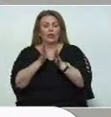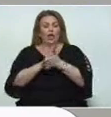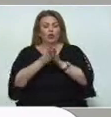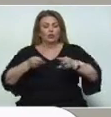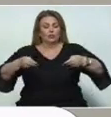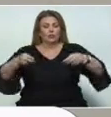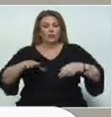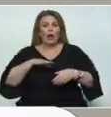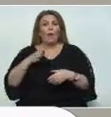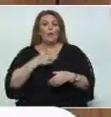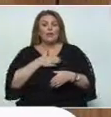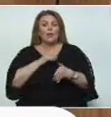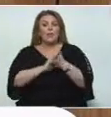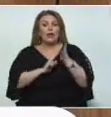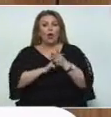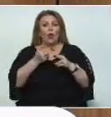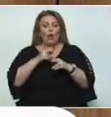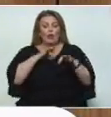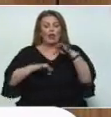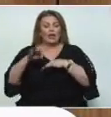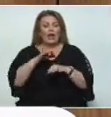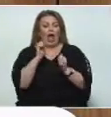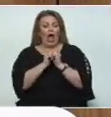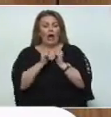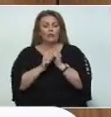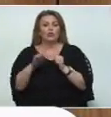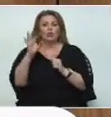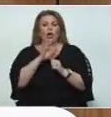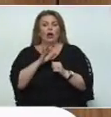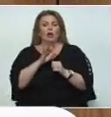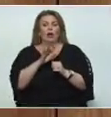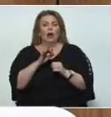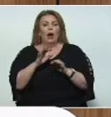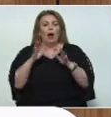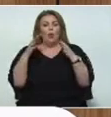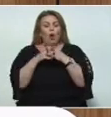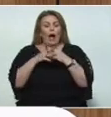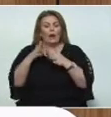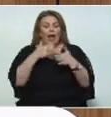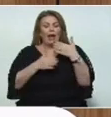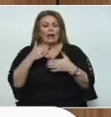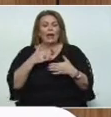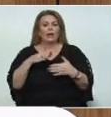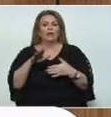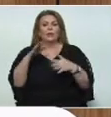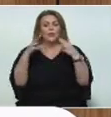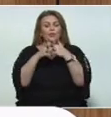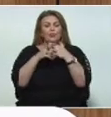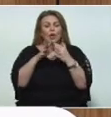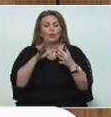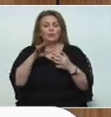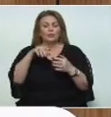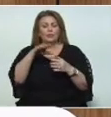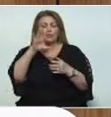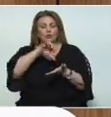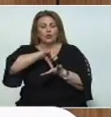ana məqsədimiz bu layihə çərçivəsində həm şəhid ailəsi üzvləri, həm müharibə əhliləri, həm də müharibədə iştirak